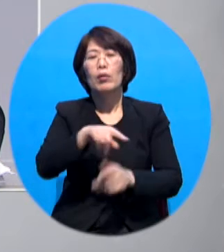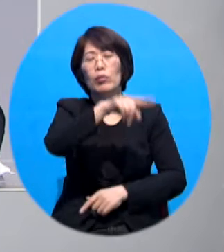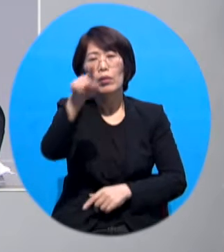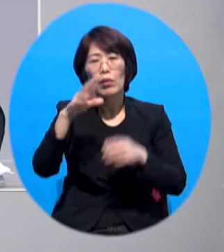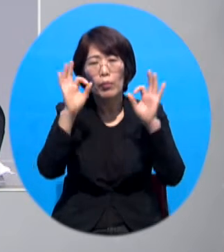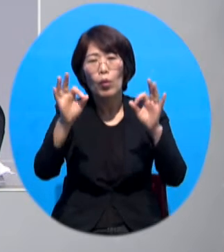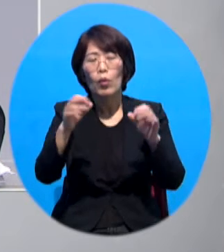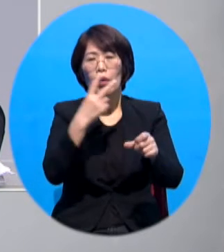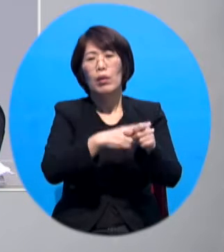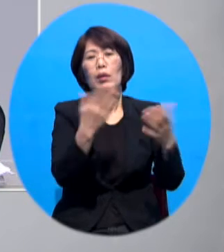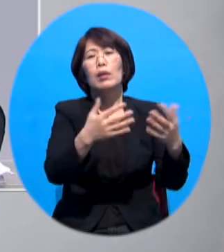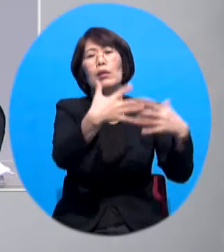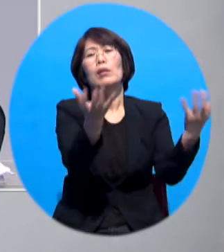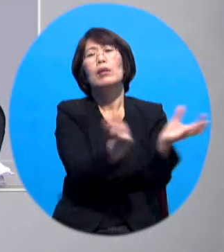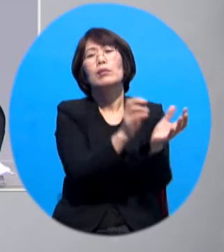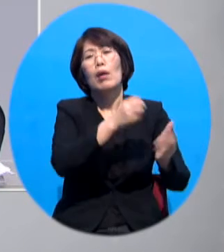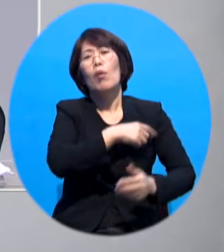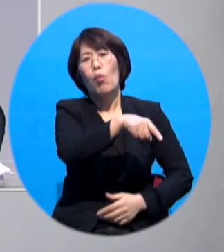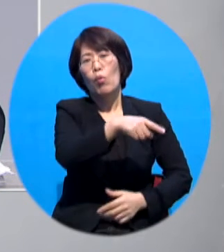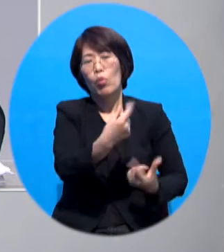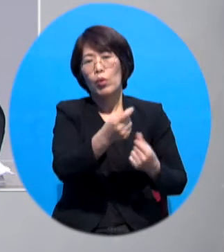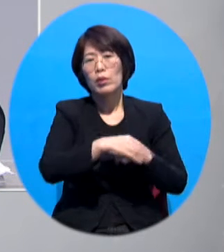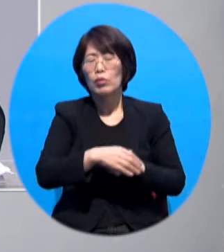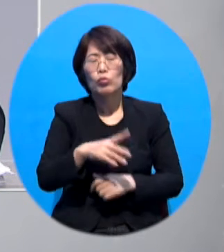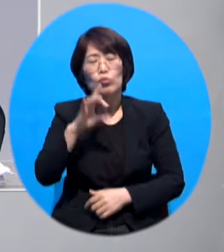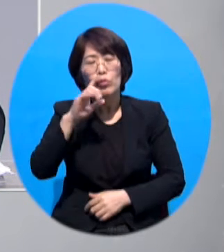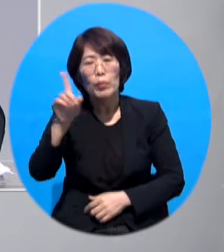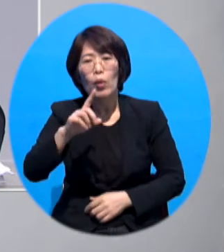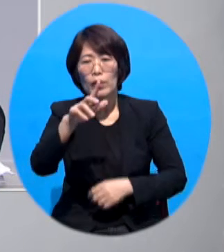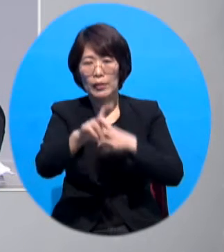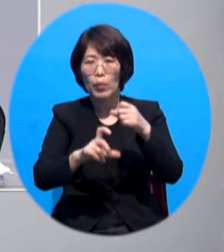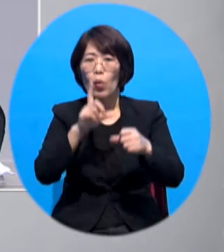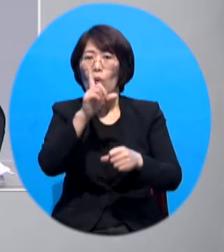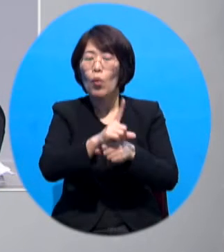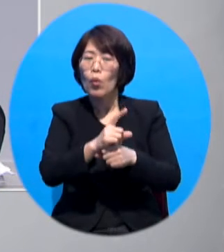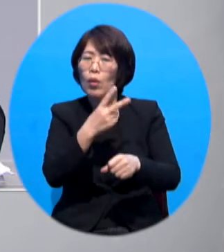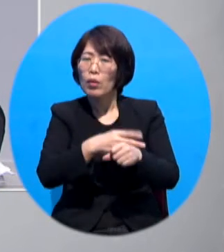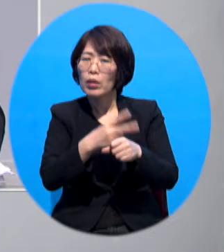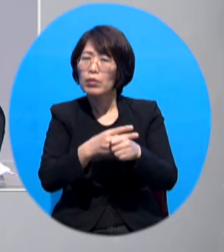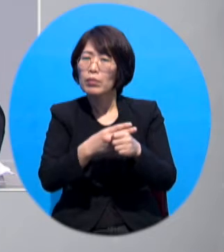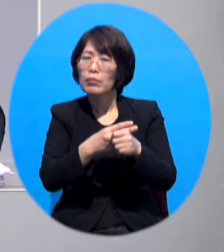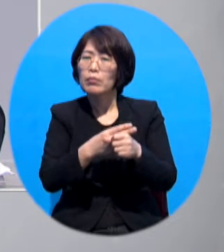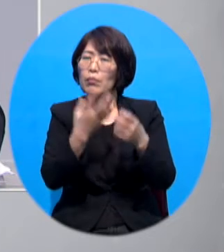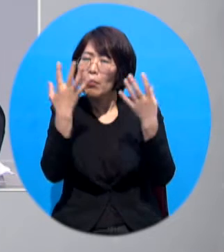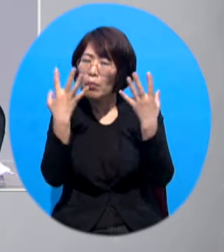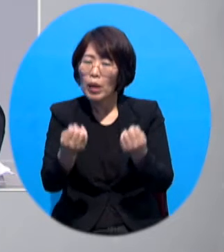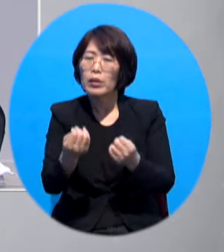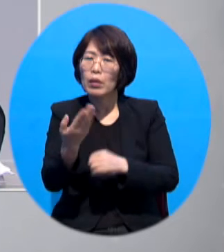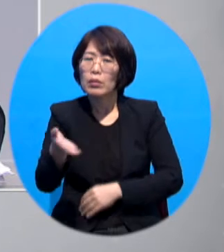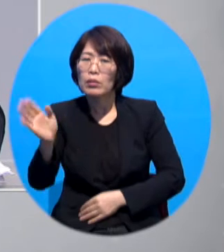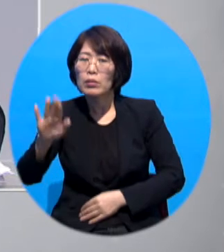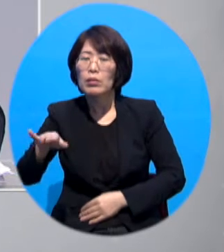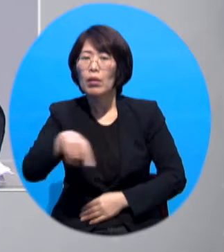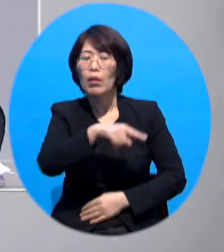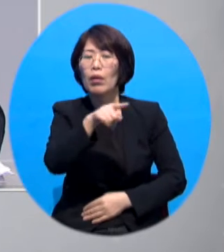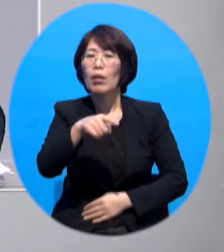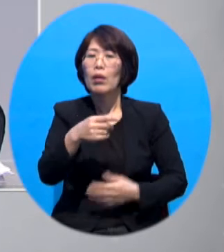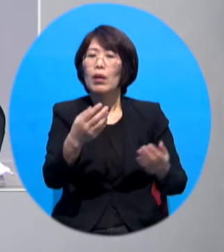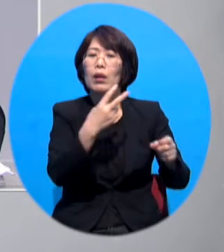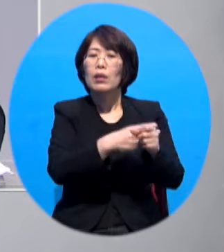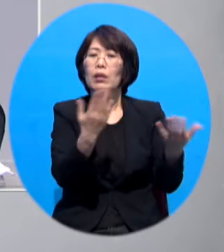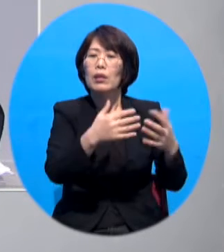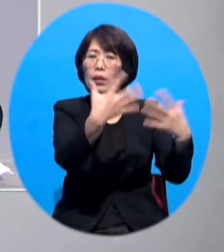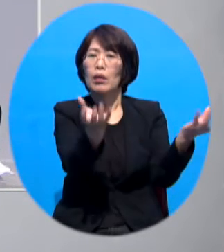전교조 소속 교사 입니다 저는 궁금한게 15년 경력의 교사들은 많은데 왜 내 병에 전교조가